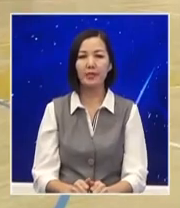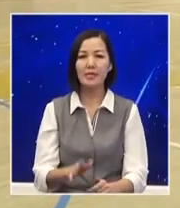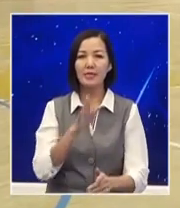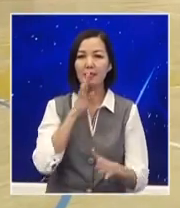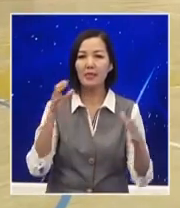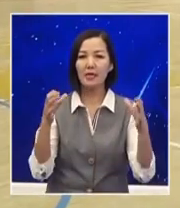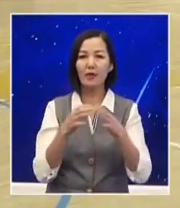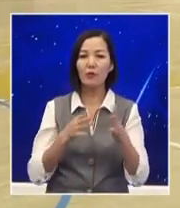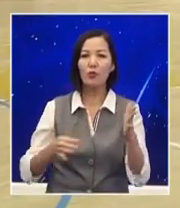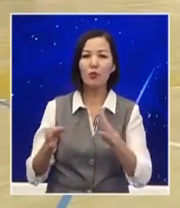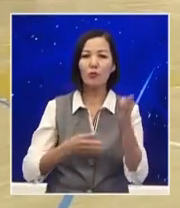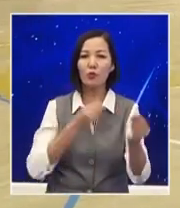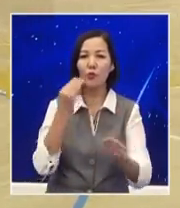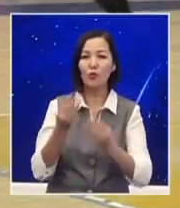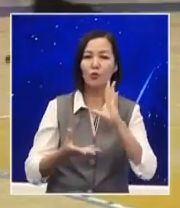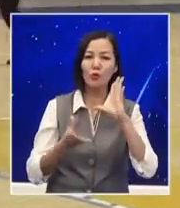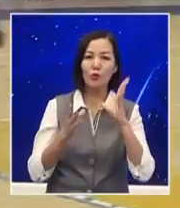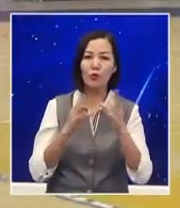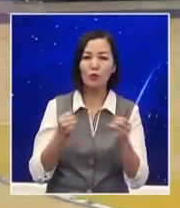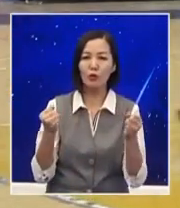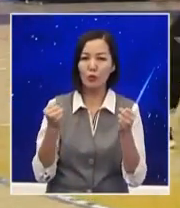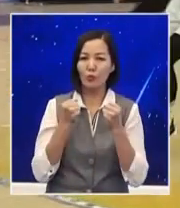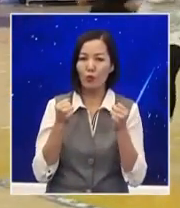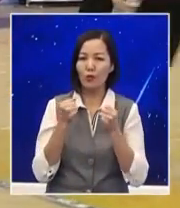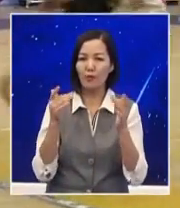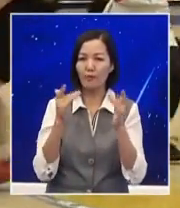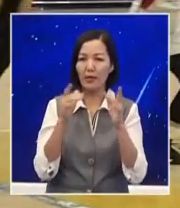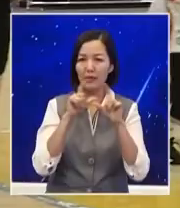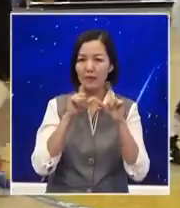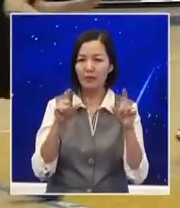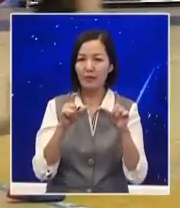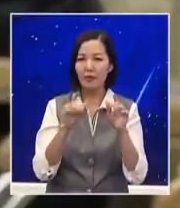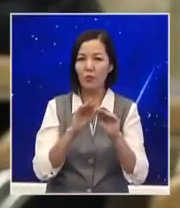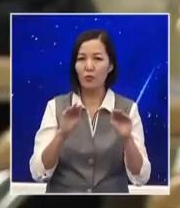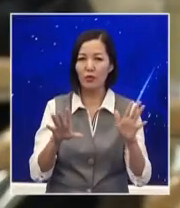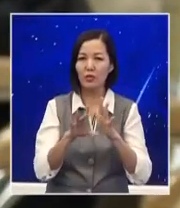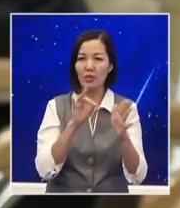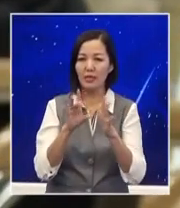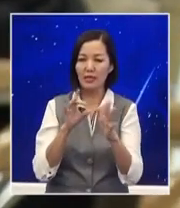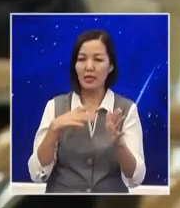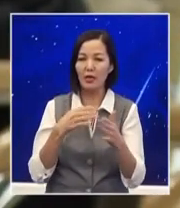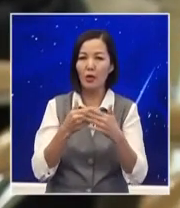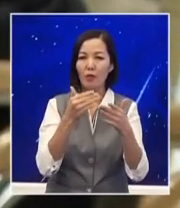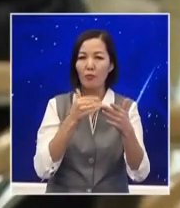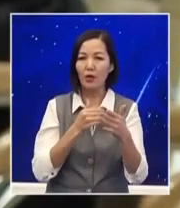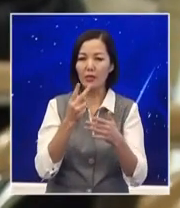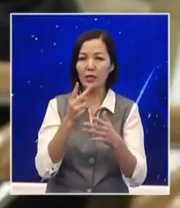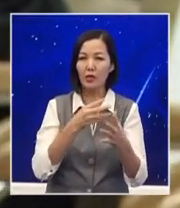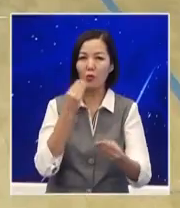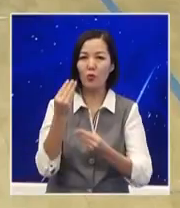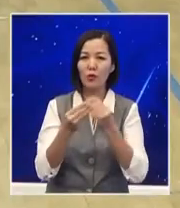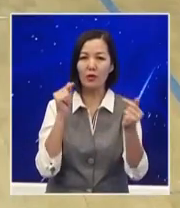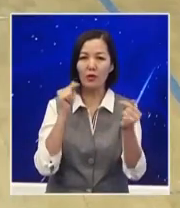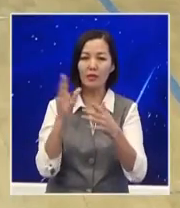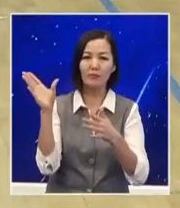Жетісулықтардың денін облыстық ойын түрлері бойынша мамандандырылған балалар және жасөспірімдер спорт мектебінің оқушылары жасақтаған. Олар бұған дейін өткен екі турда